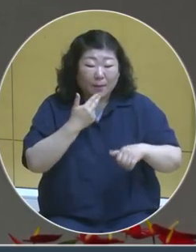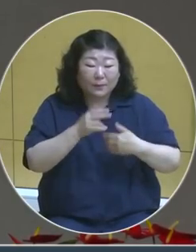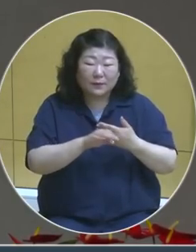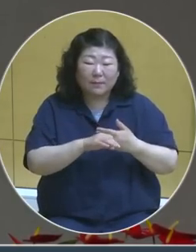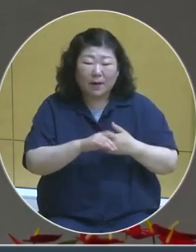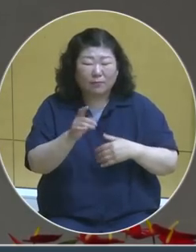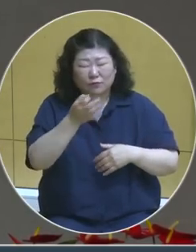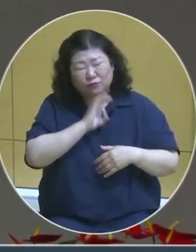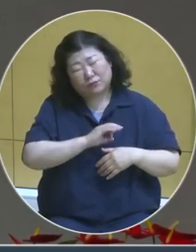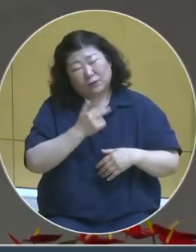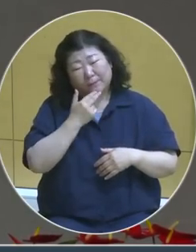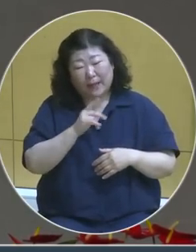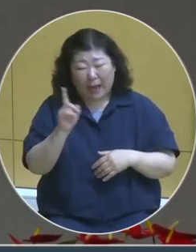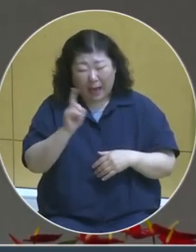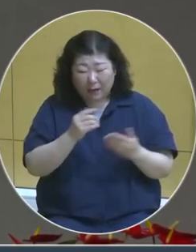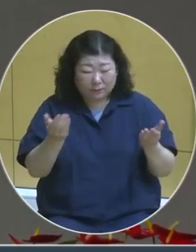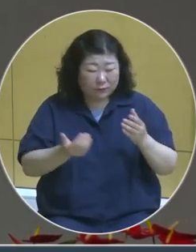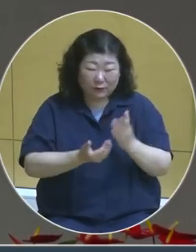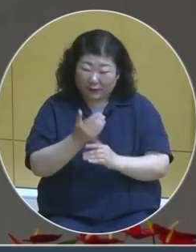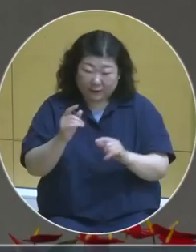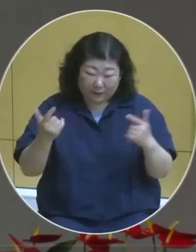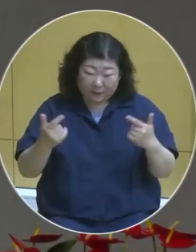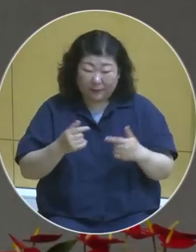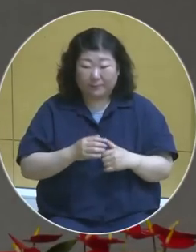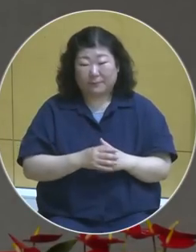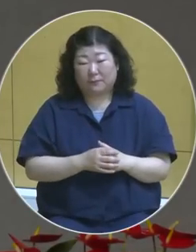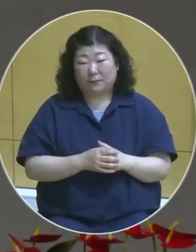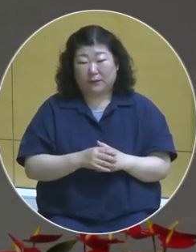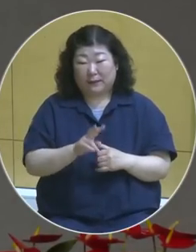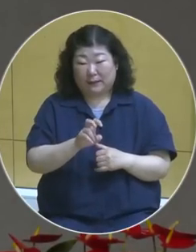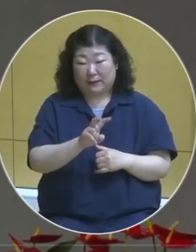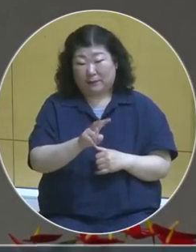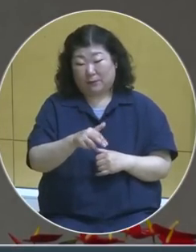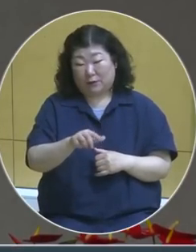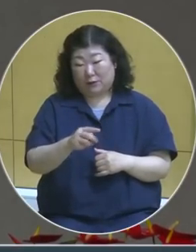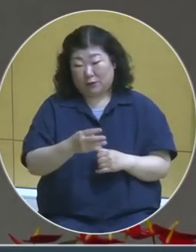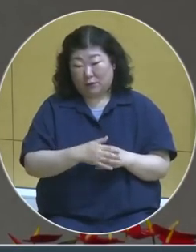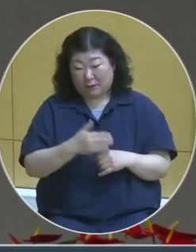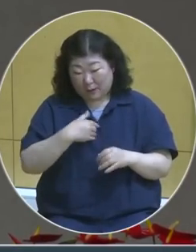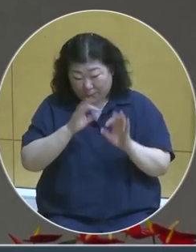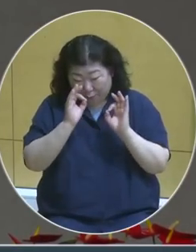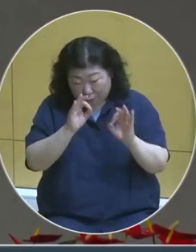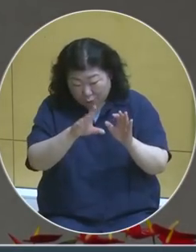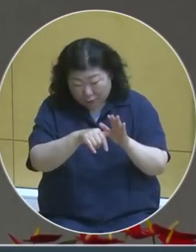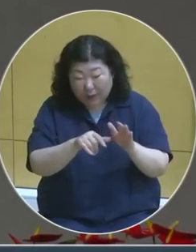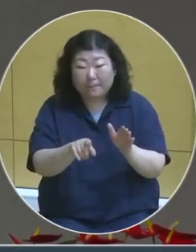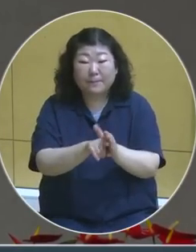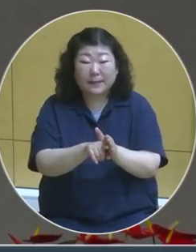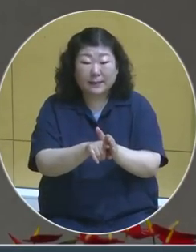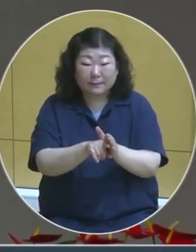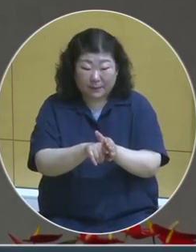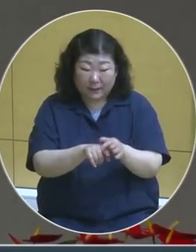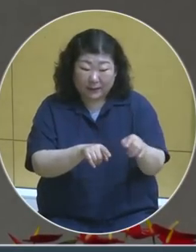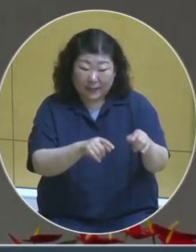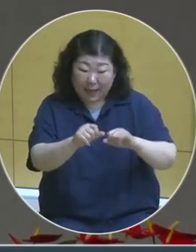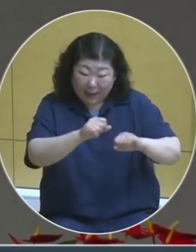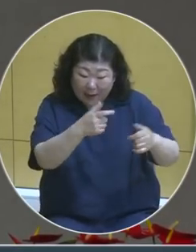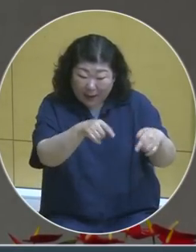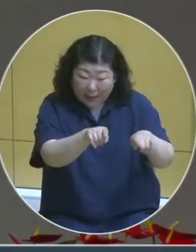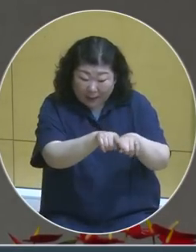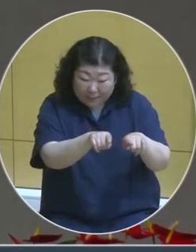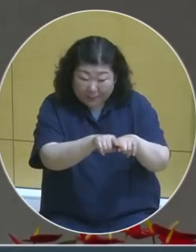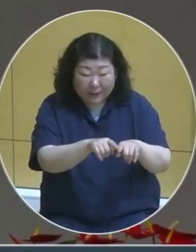말씀합니다. 아무 일도 일어나지 않는다는 것입니다. 22절 보니까 내가 보거니와 믿음이 그의 행함과 함께